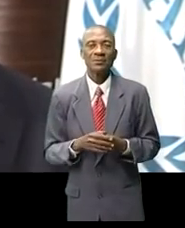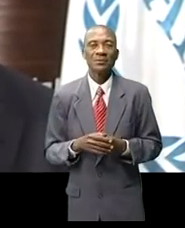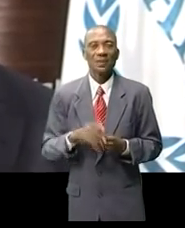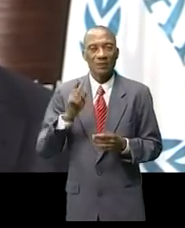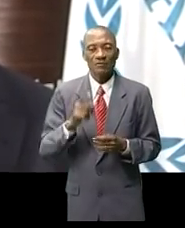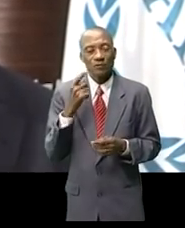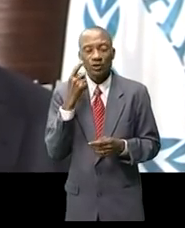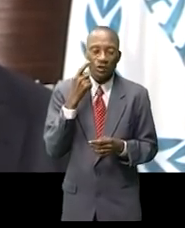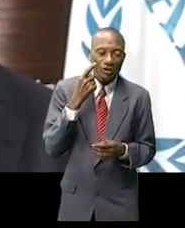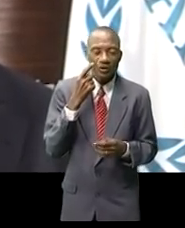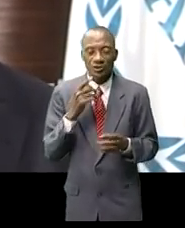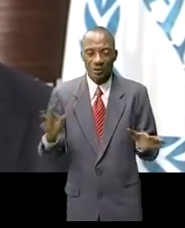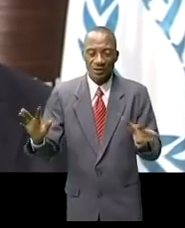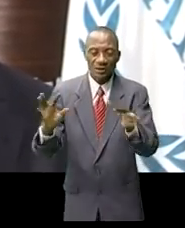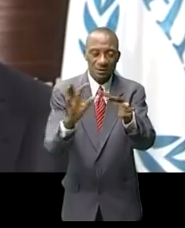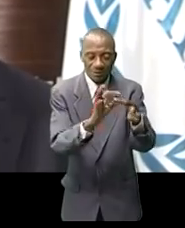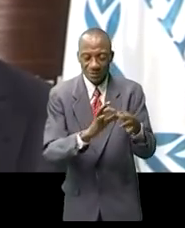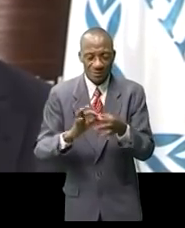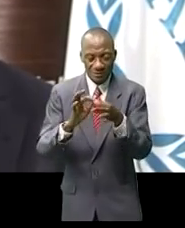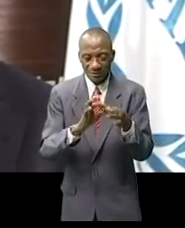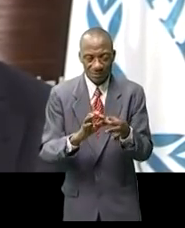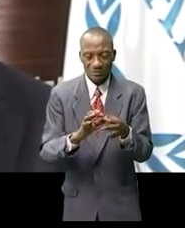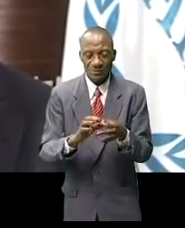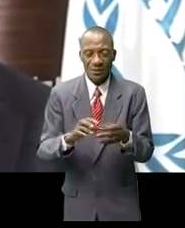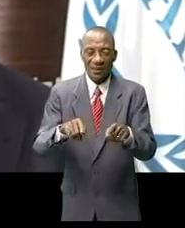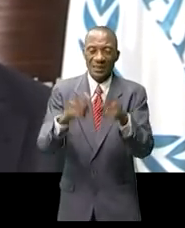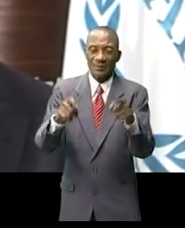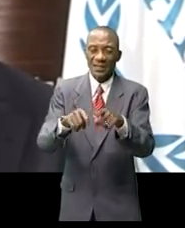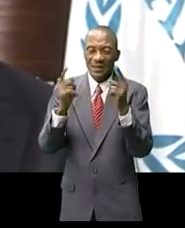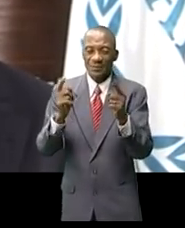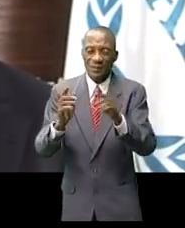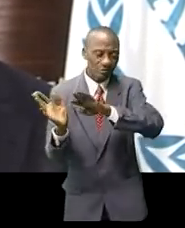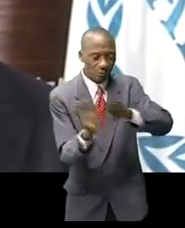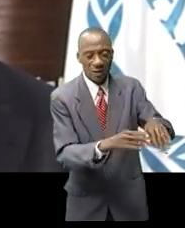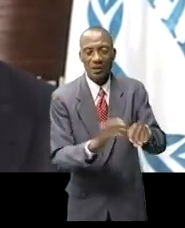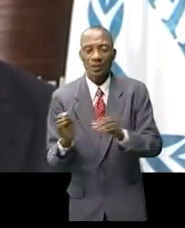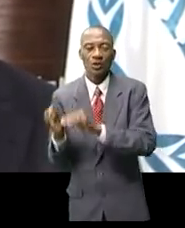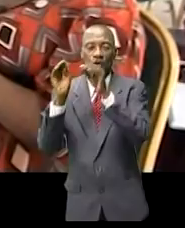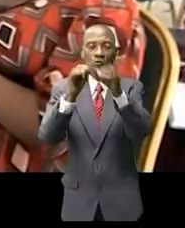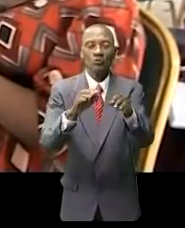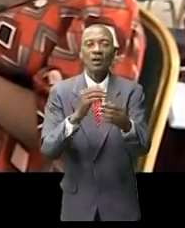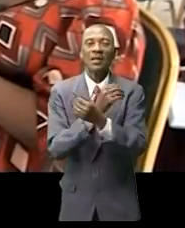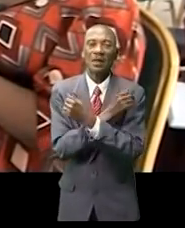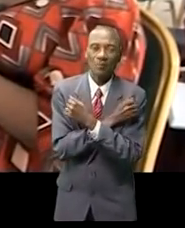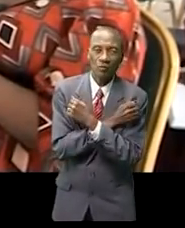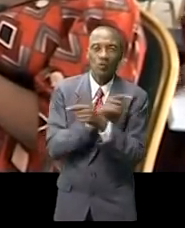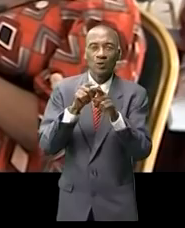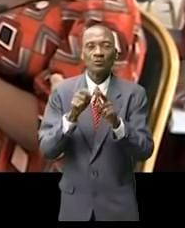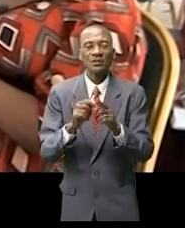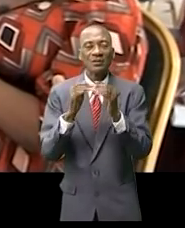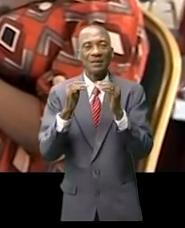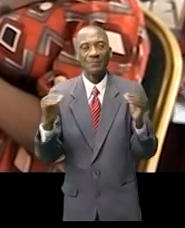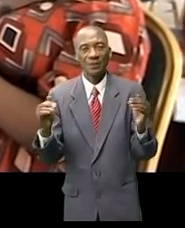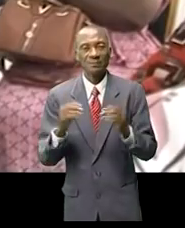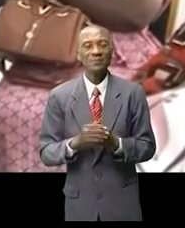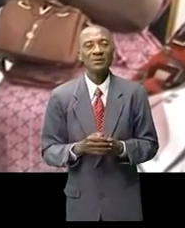concorde, là où il y a la haine, de mettre l'amour et d'être des instruments de paix. Cette campagne de